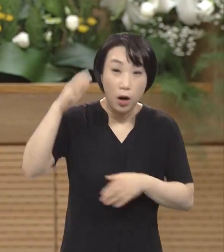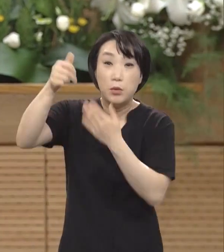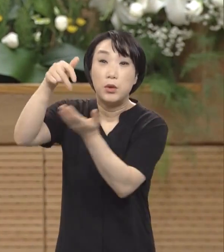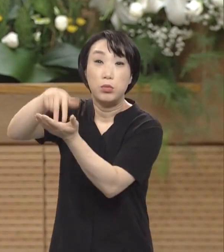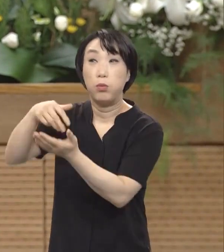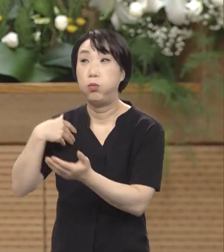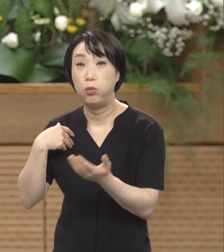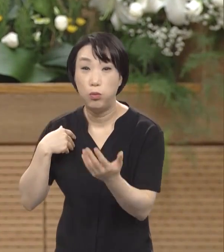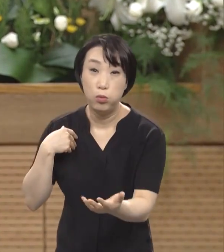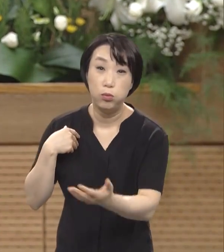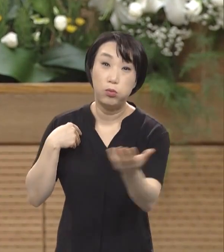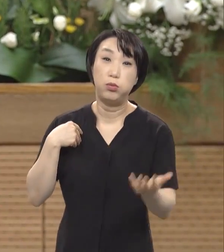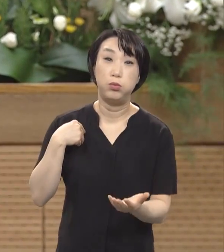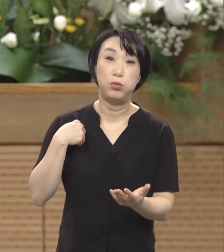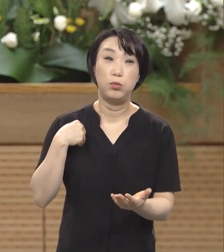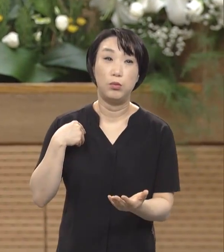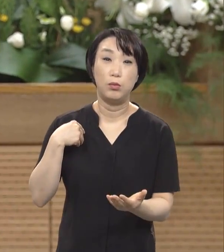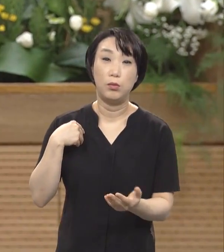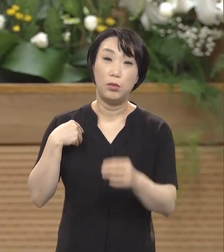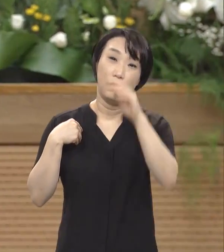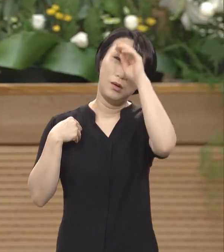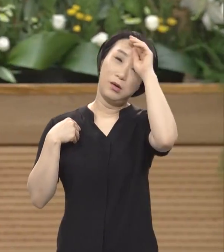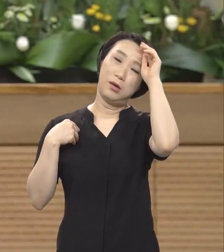사정도 모르잖아. 응?